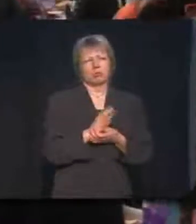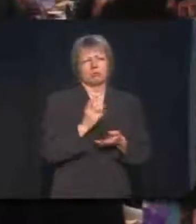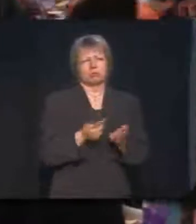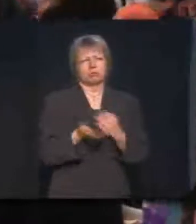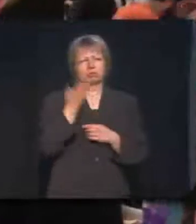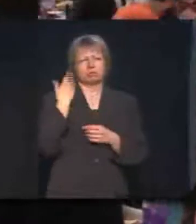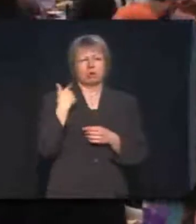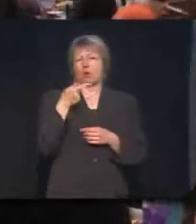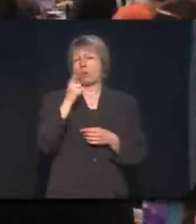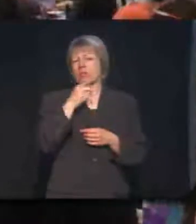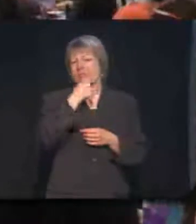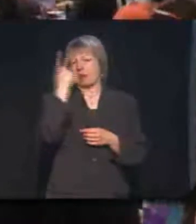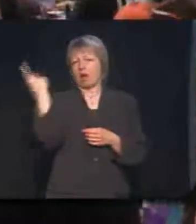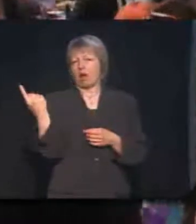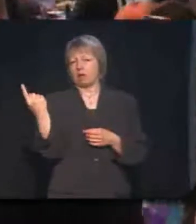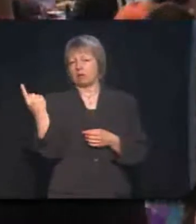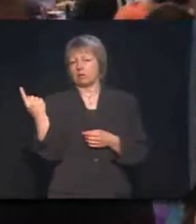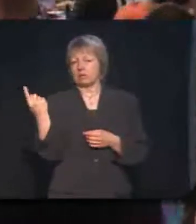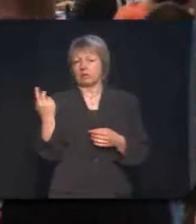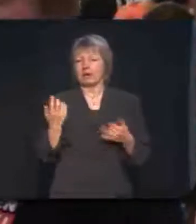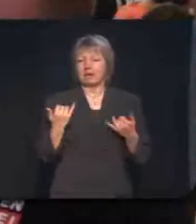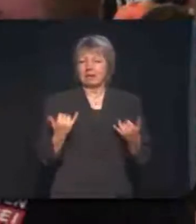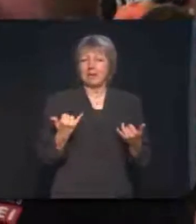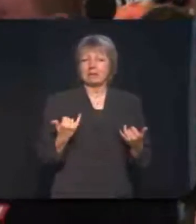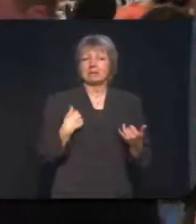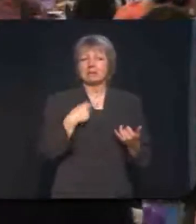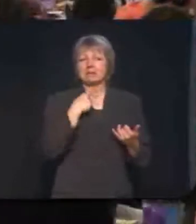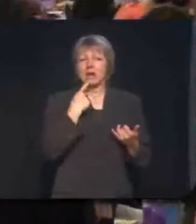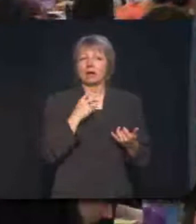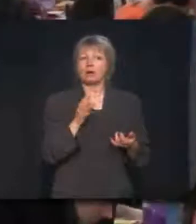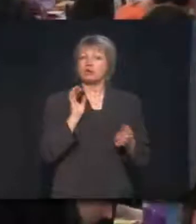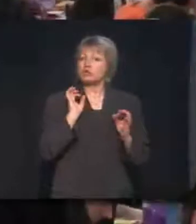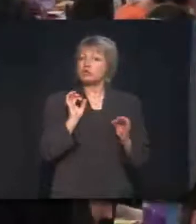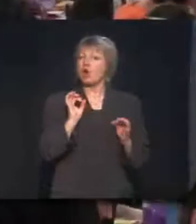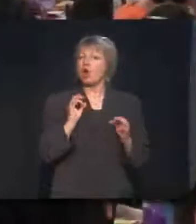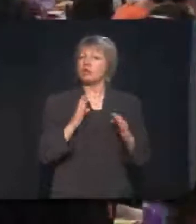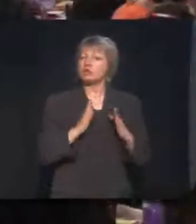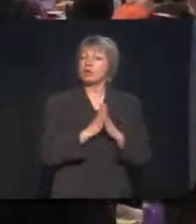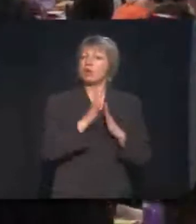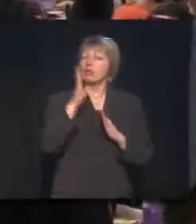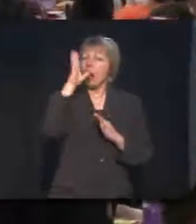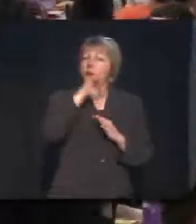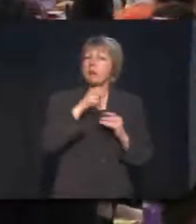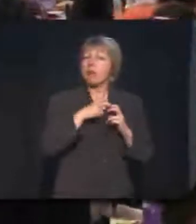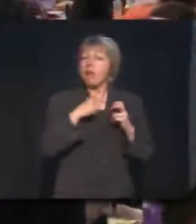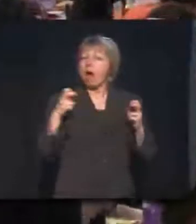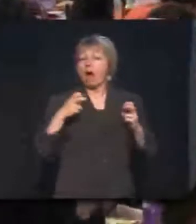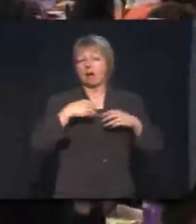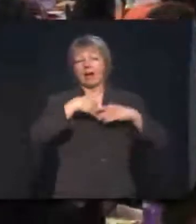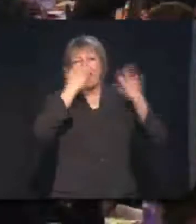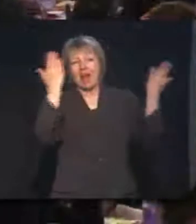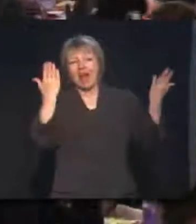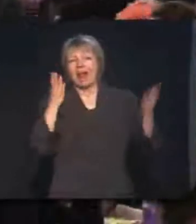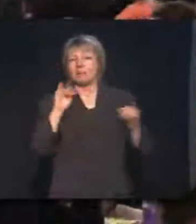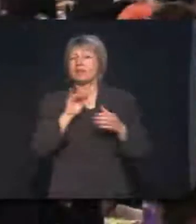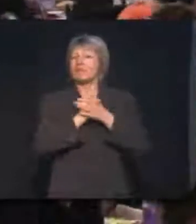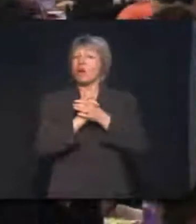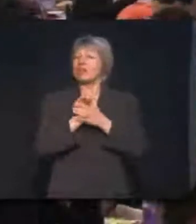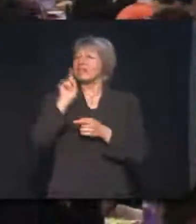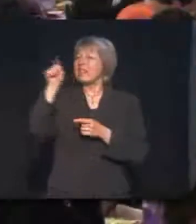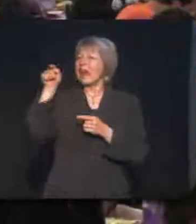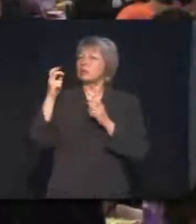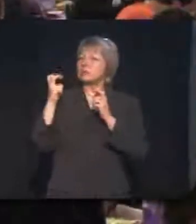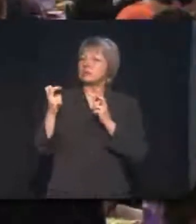ansonsten kann ich nur sagen mir macht es Spaß wenn es sonntags abends richtig schön lange hell ist und ich mit meinen Freunden draußen